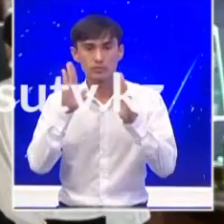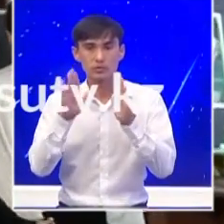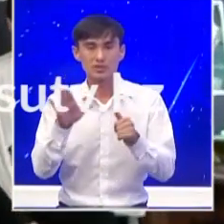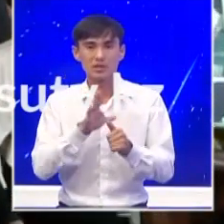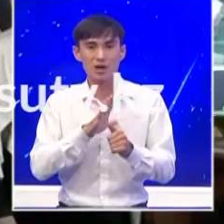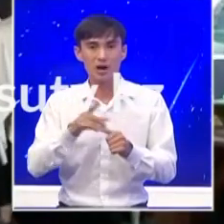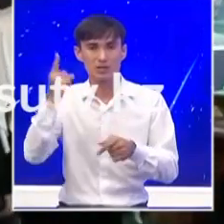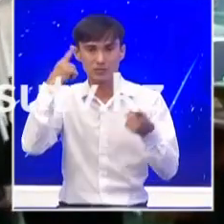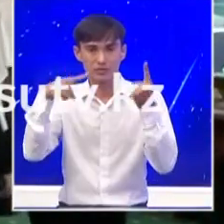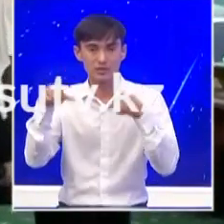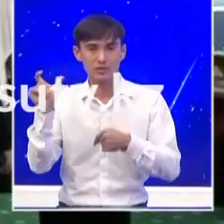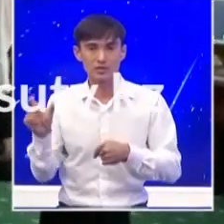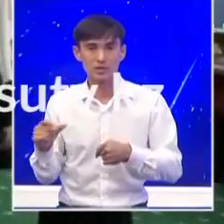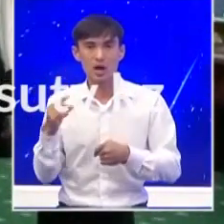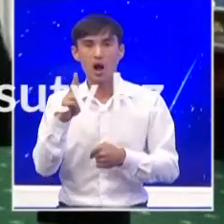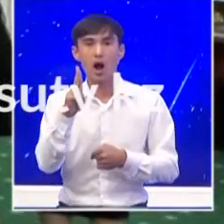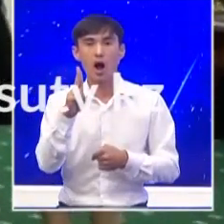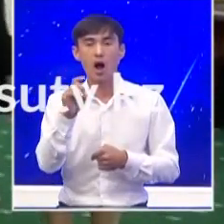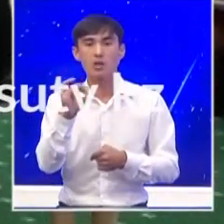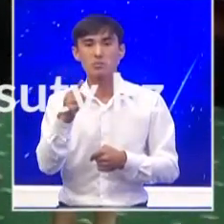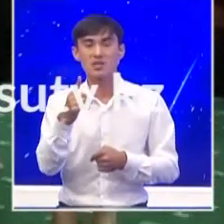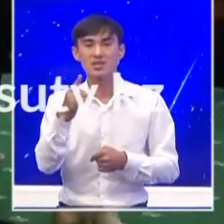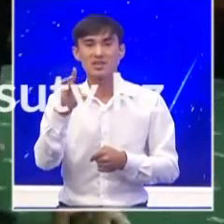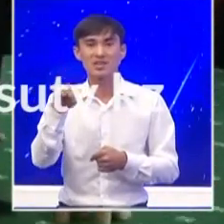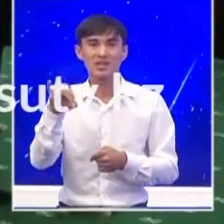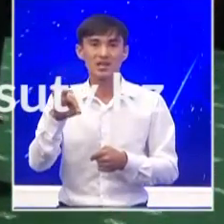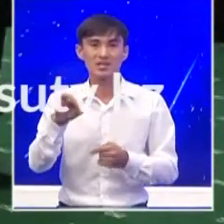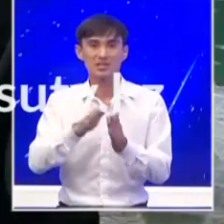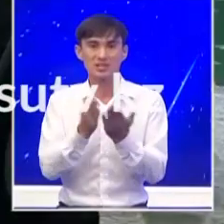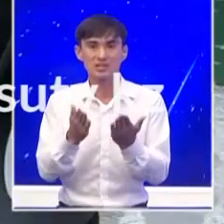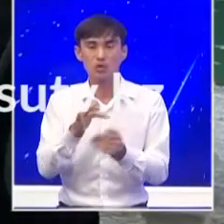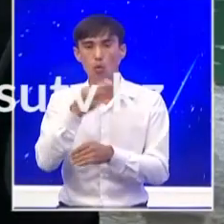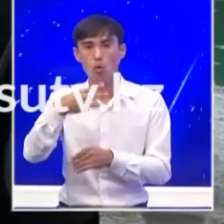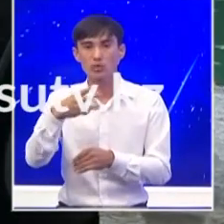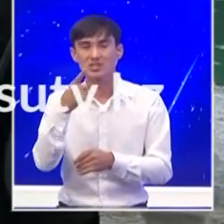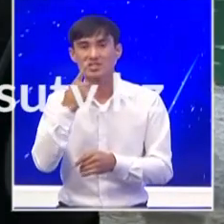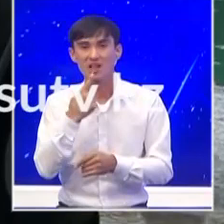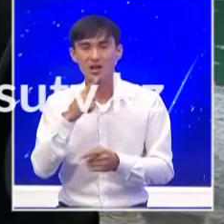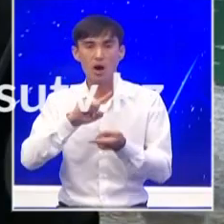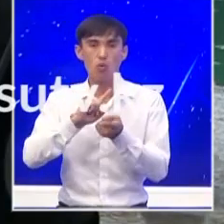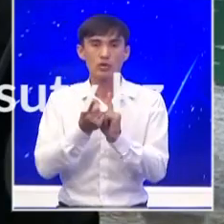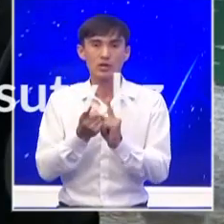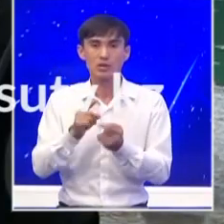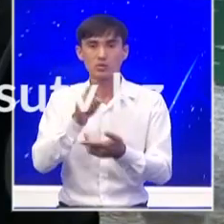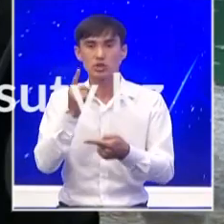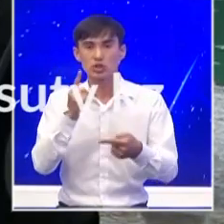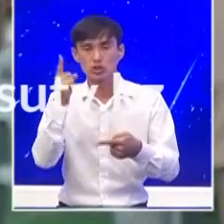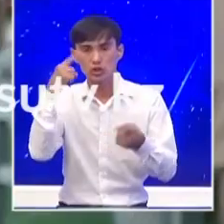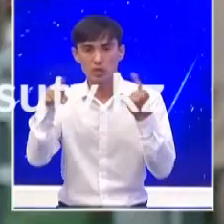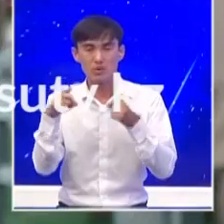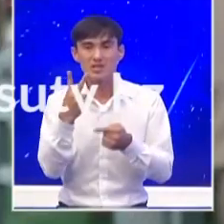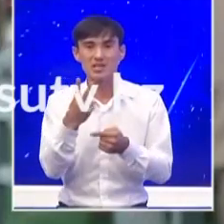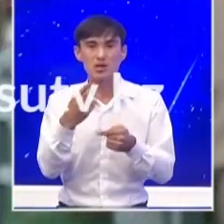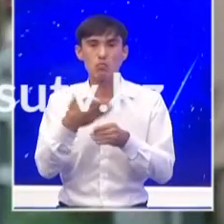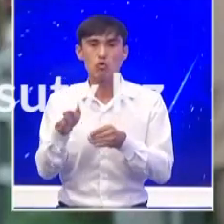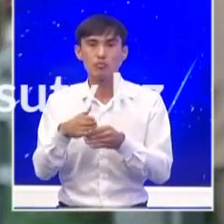тұлға. Оның «Қан мен тер» трилогиясы 30-дан астам шет тіліне аударылып, шығарманың желісі бойынша екі бөлімнен тұратын